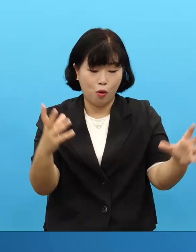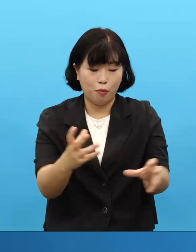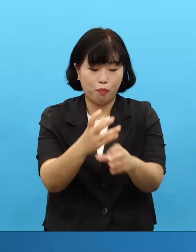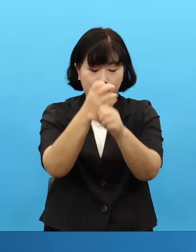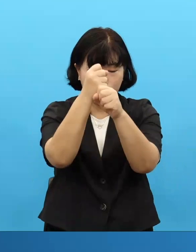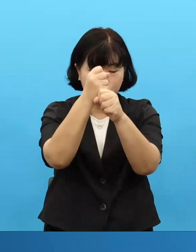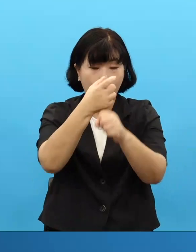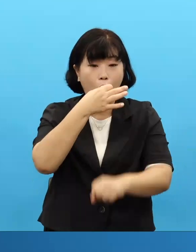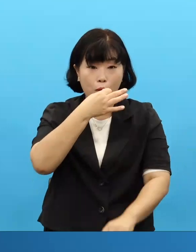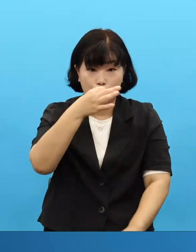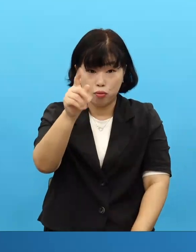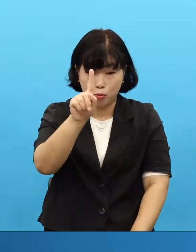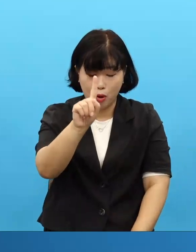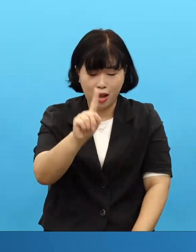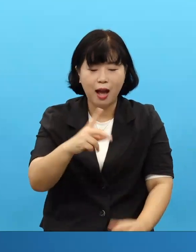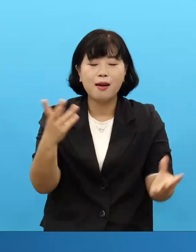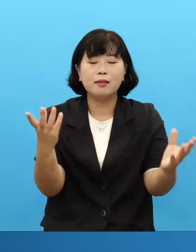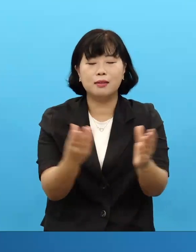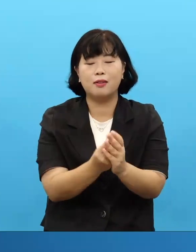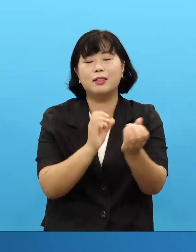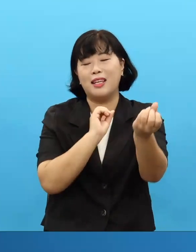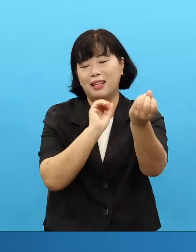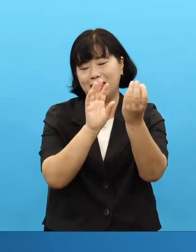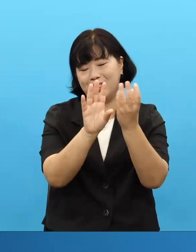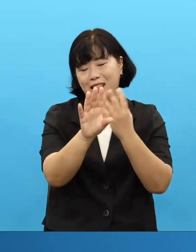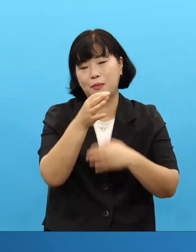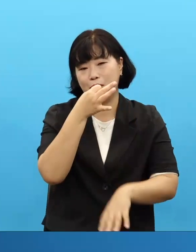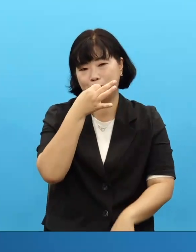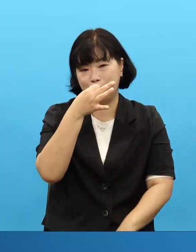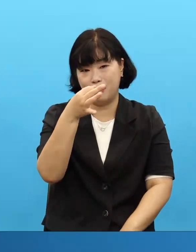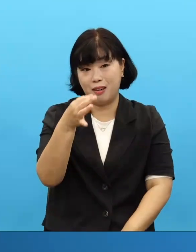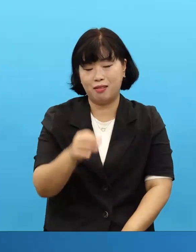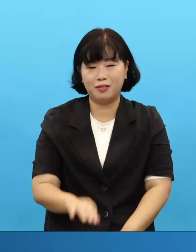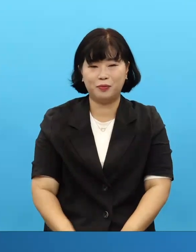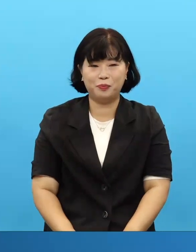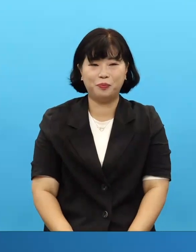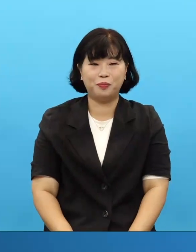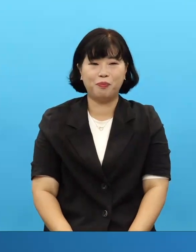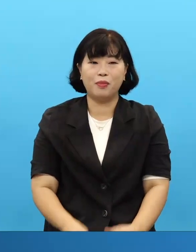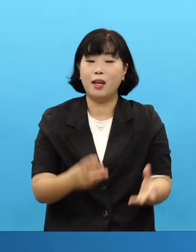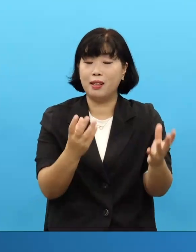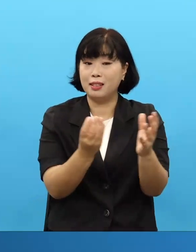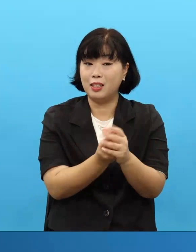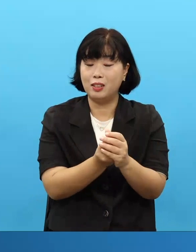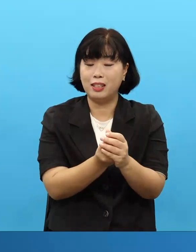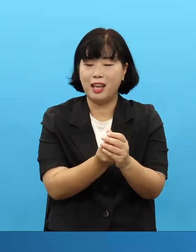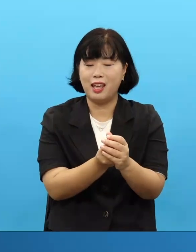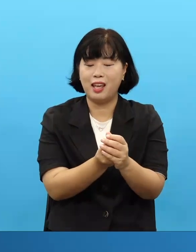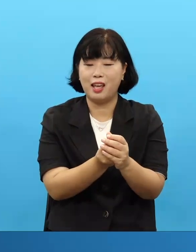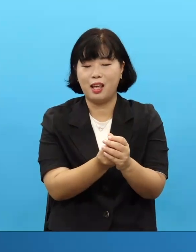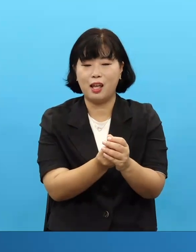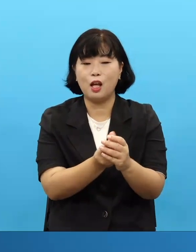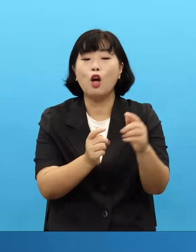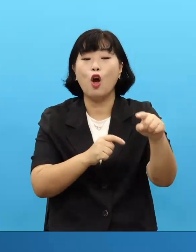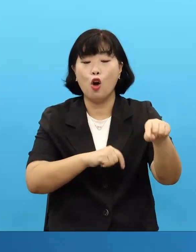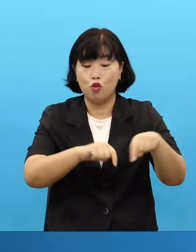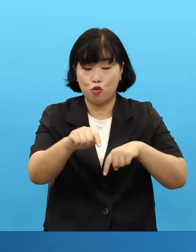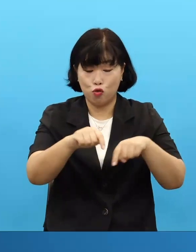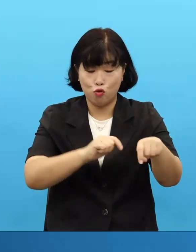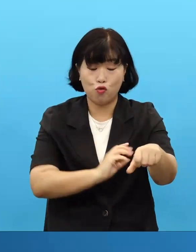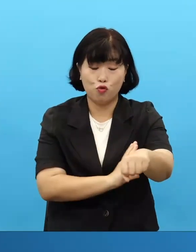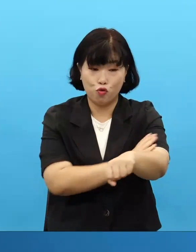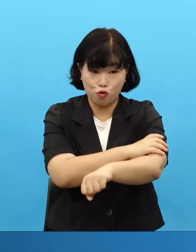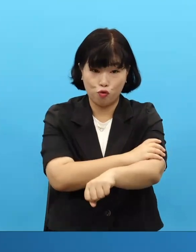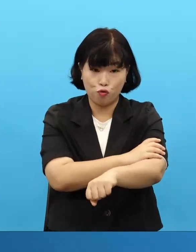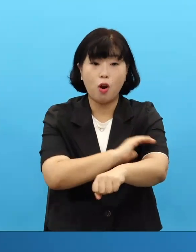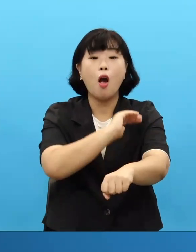CVDIP. We can also call this God's absolute answers within this absolute sovereignty. 절대 응답이다 그 말이야. And all of this is